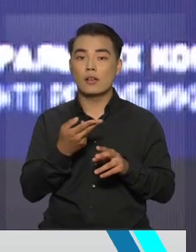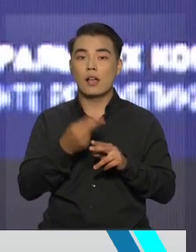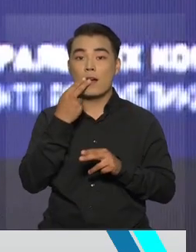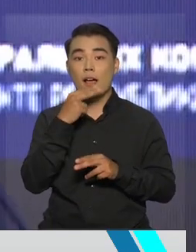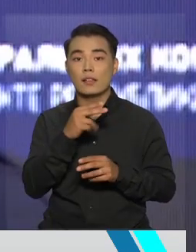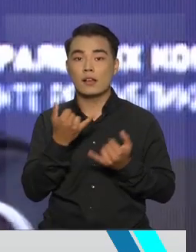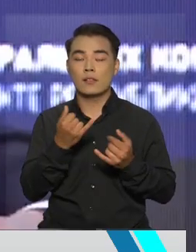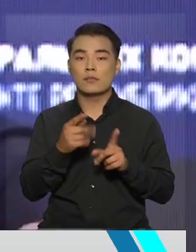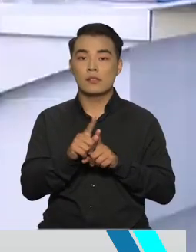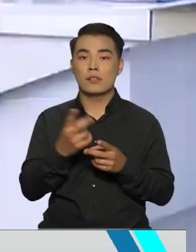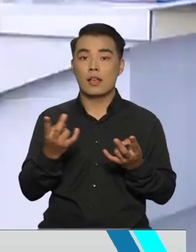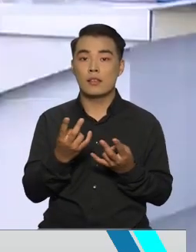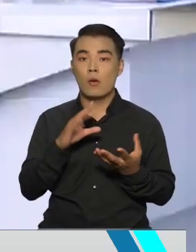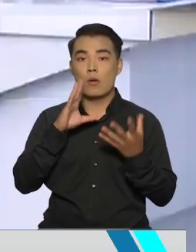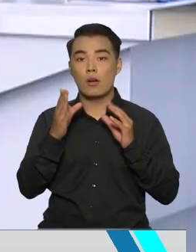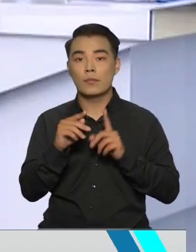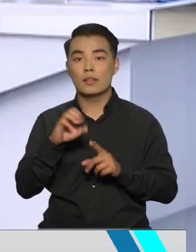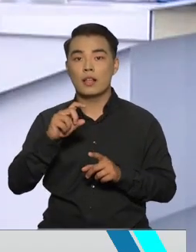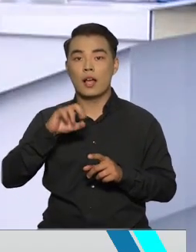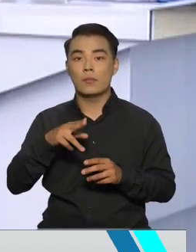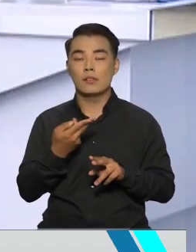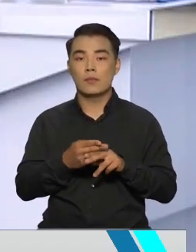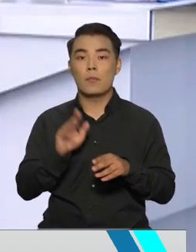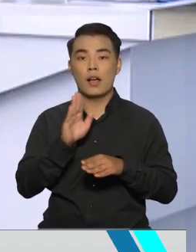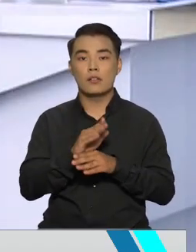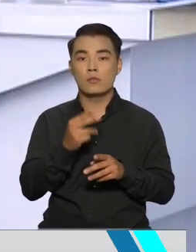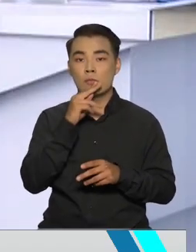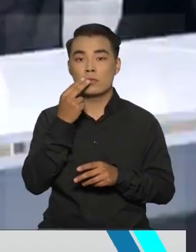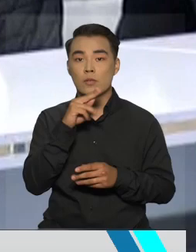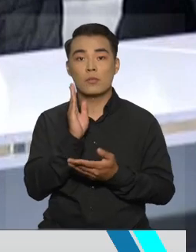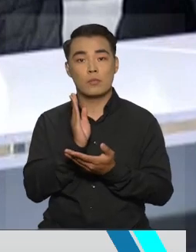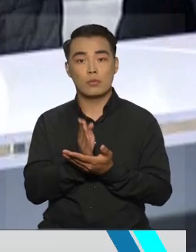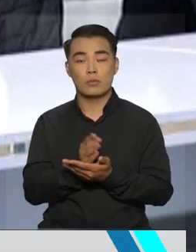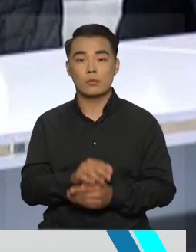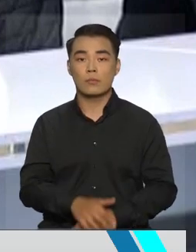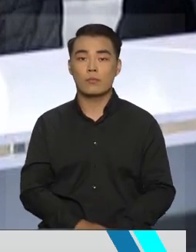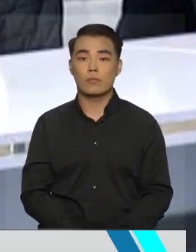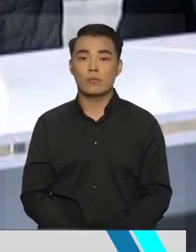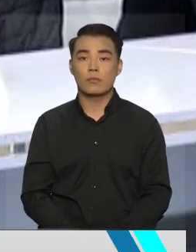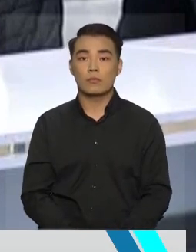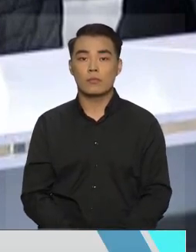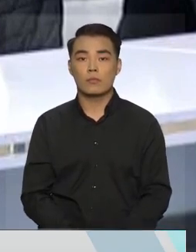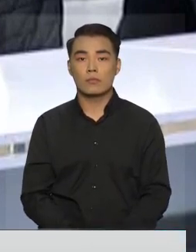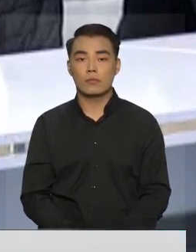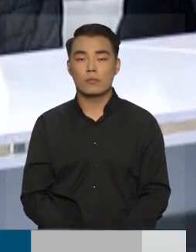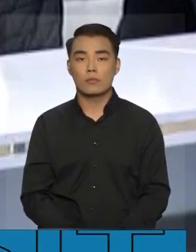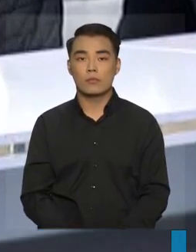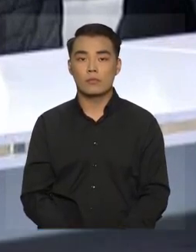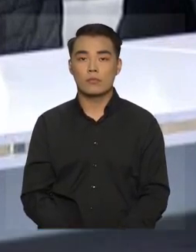атқаратын кадр керек. Оларға талап та күшейтіліп, мәртебесі де өседі. Нысаналы ығыл, Тоқтасын Сендерхан, Жібек, Жолы.